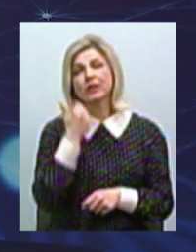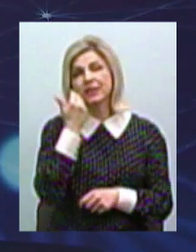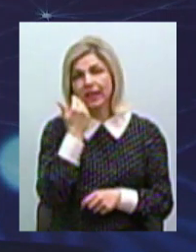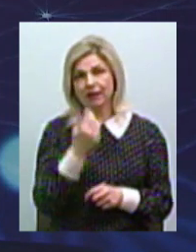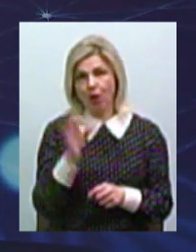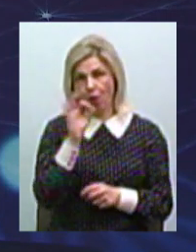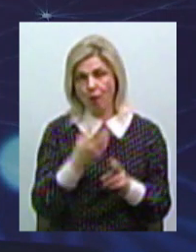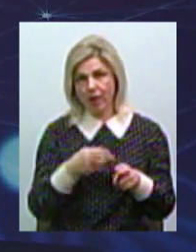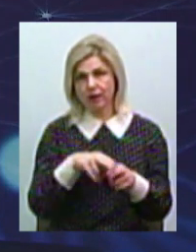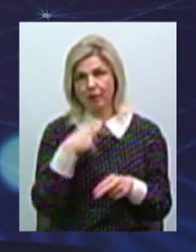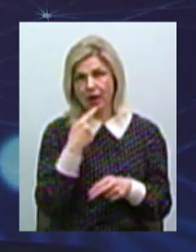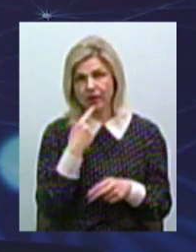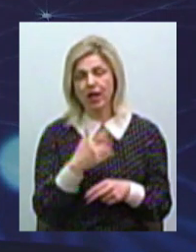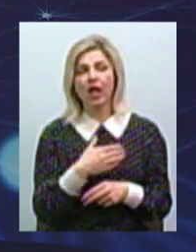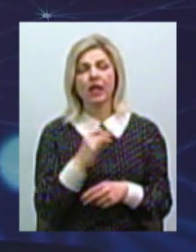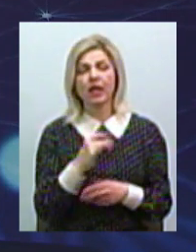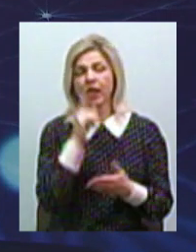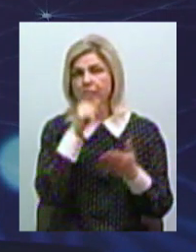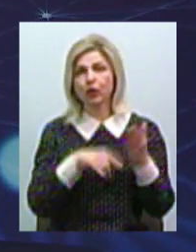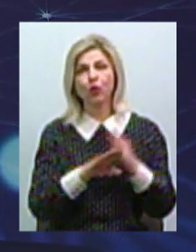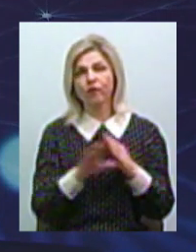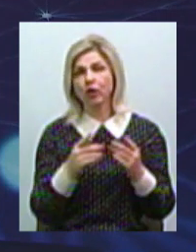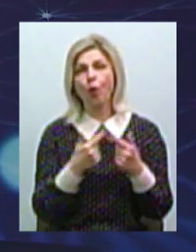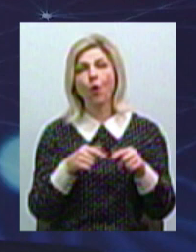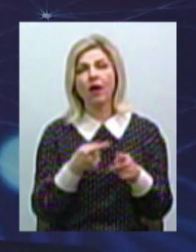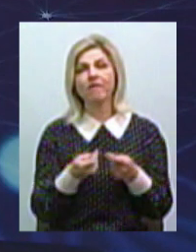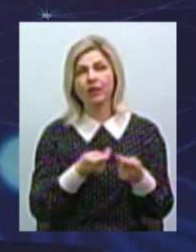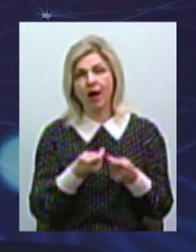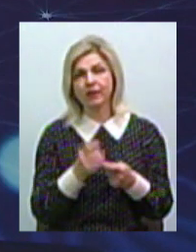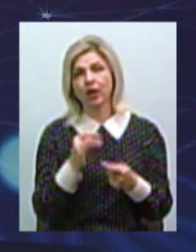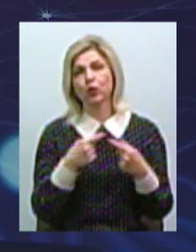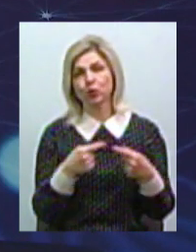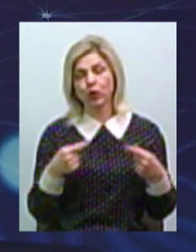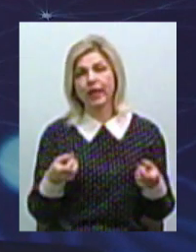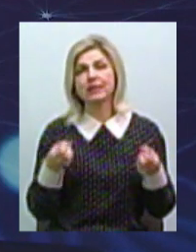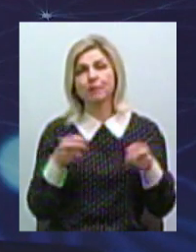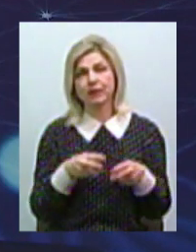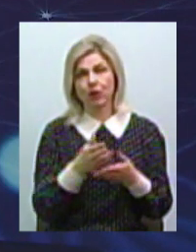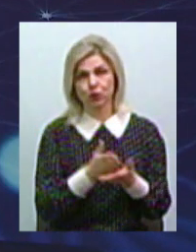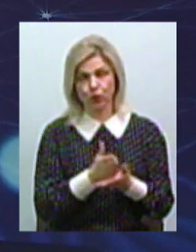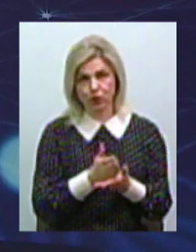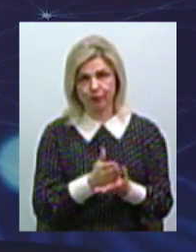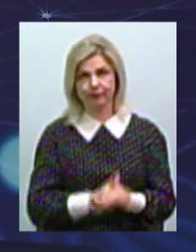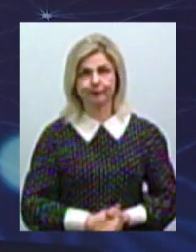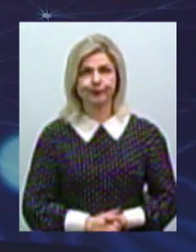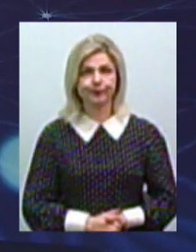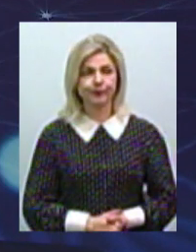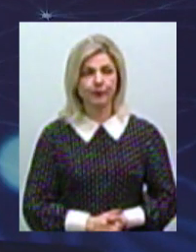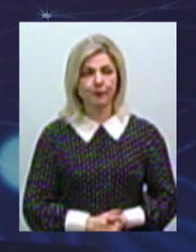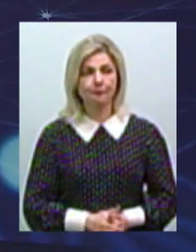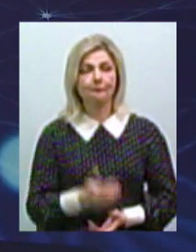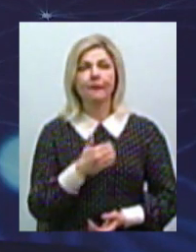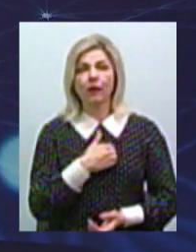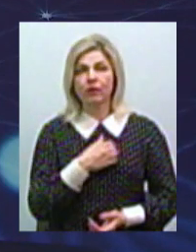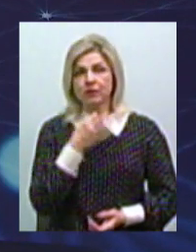одним не спілкуємося і не довіряємо органам влади, а також іншим спеціалізованим службам, які спрямовані на надання допомоги. І хочу сказати,